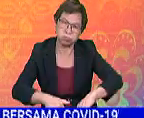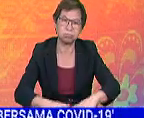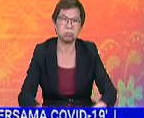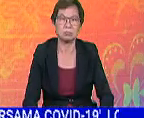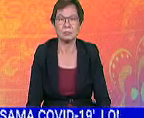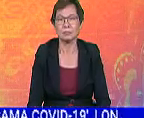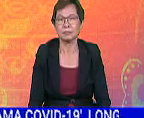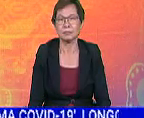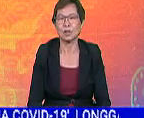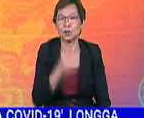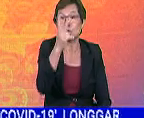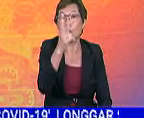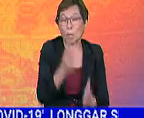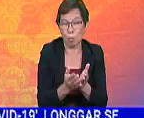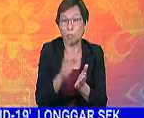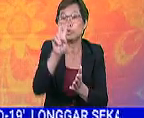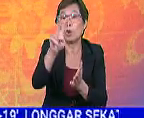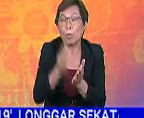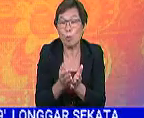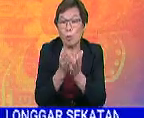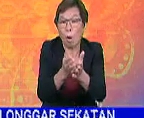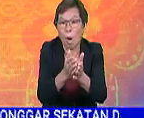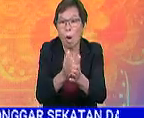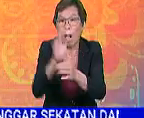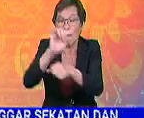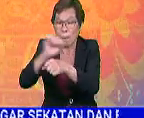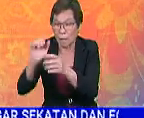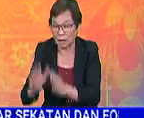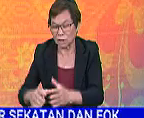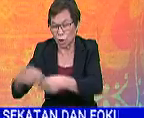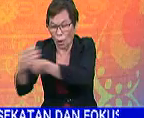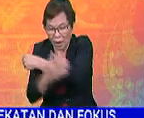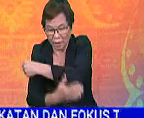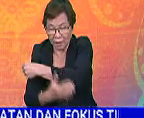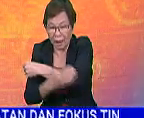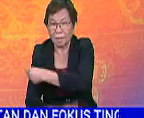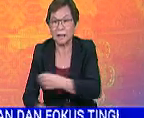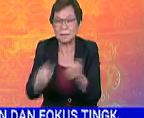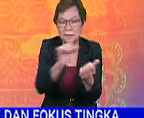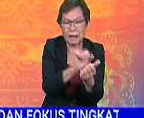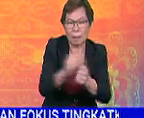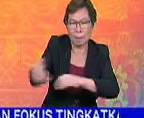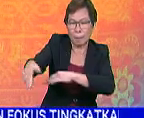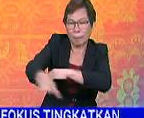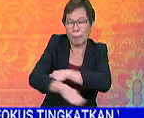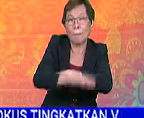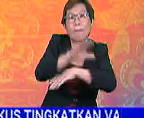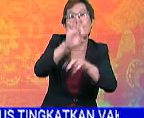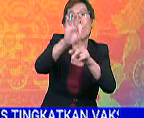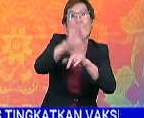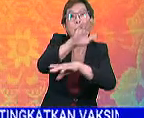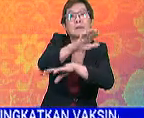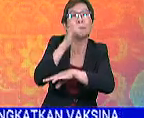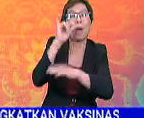ini dua bot nelayan bersama kru warga asing ditahan pihak berkuasa di perairan Pulau Pinang petang semalam penahanan